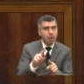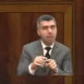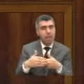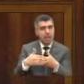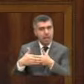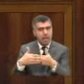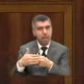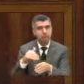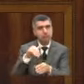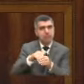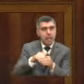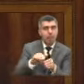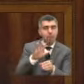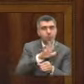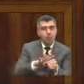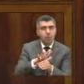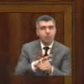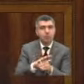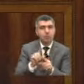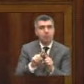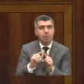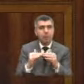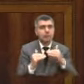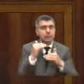وخصنا شويه ديال الشعبويه وشويه ديال الحركه